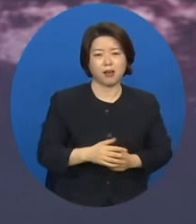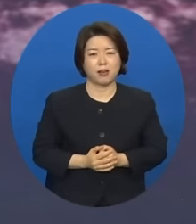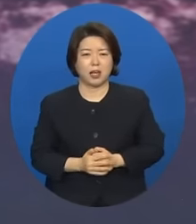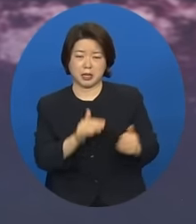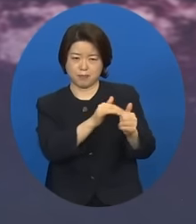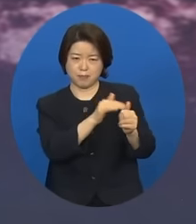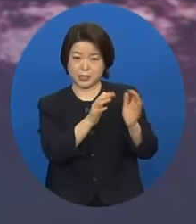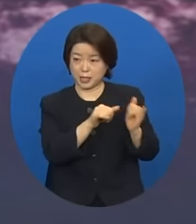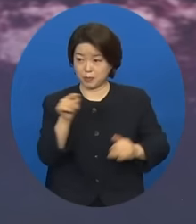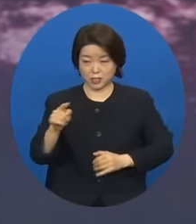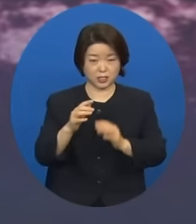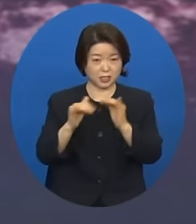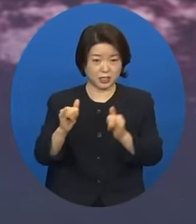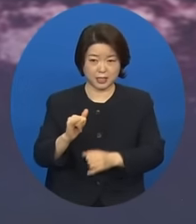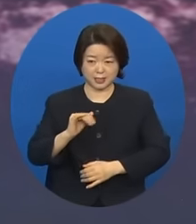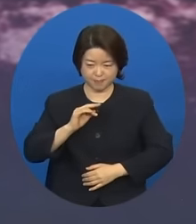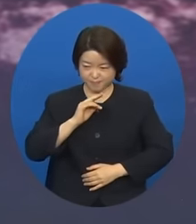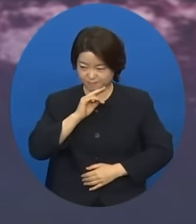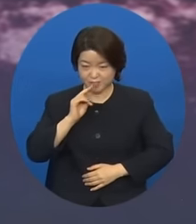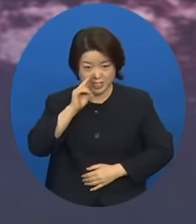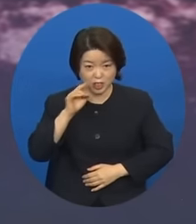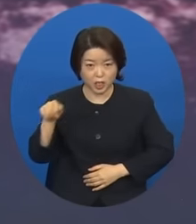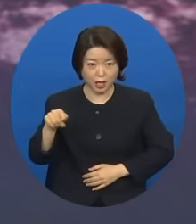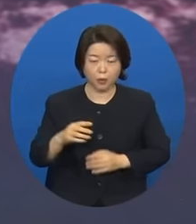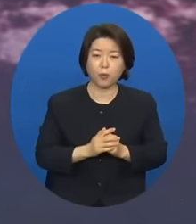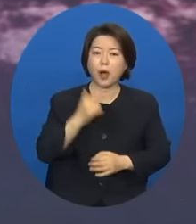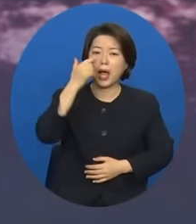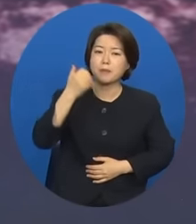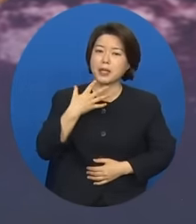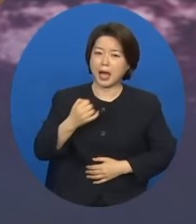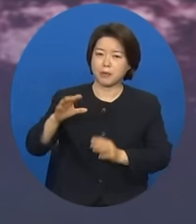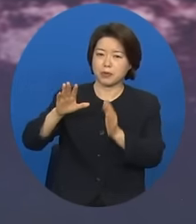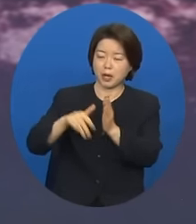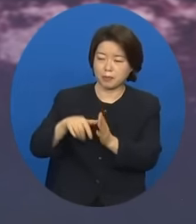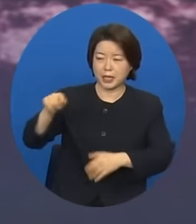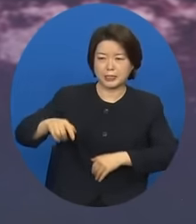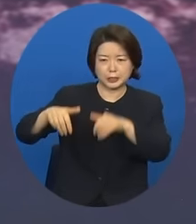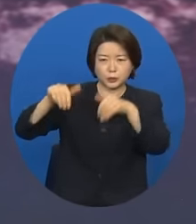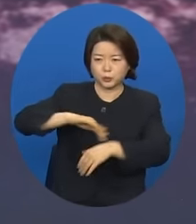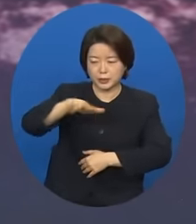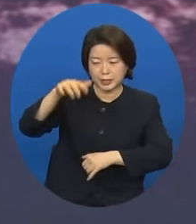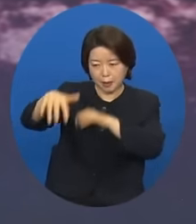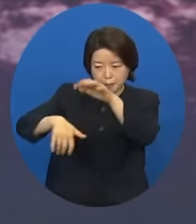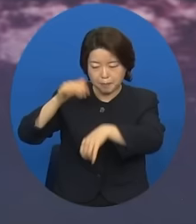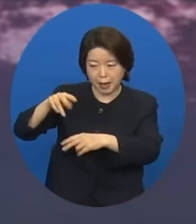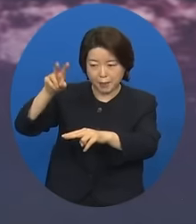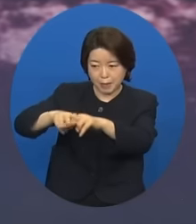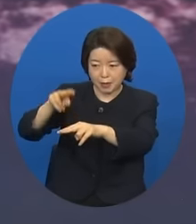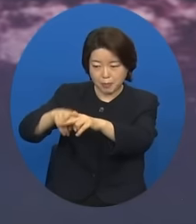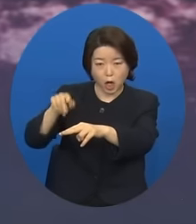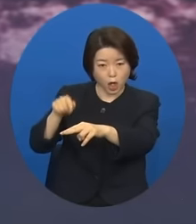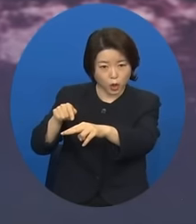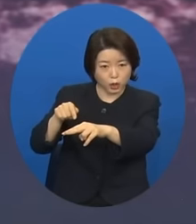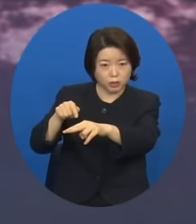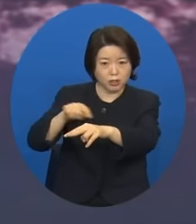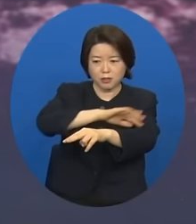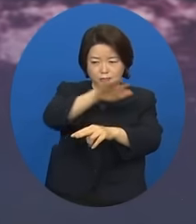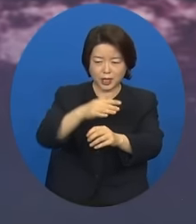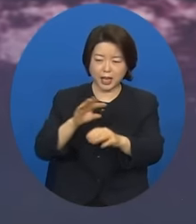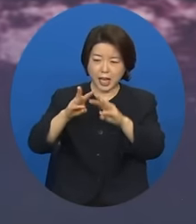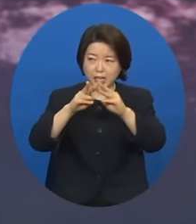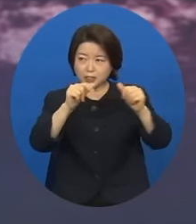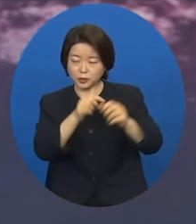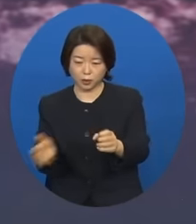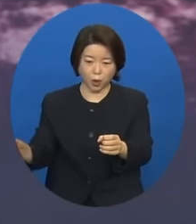시기하여 그 아버지 아브라함 때에 그 아버지의 종들이 판 모든 우물을고 뭘로 웠어요 흙으로 운